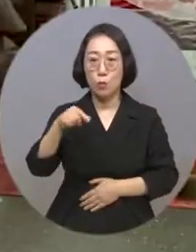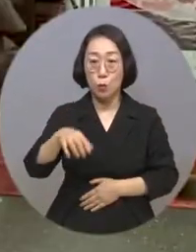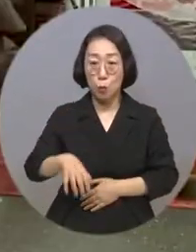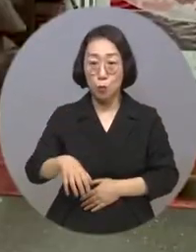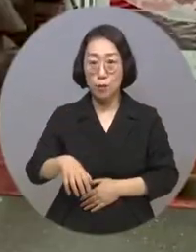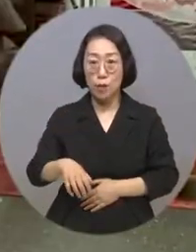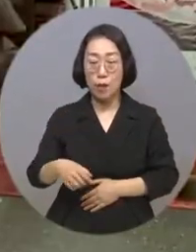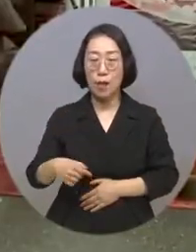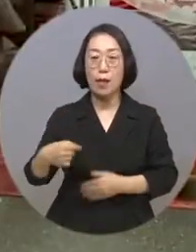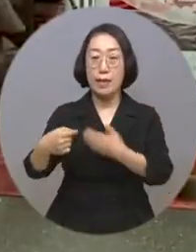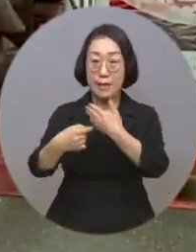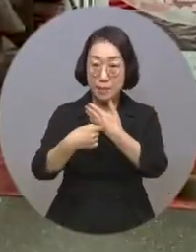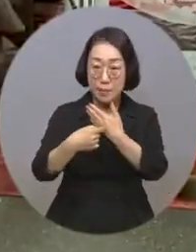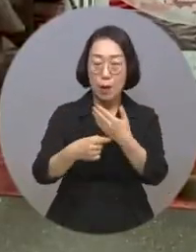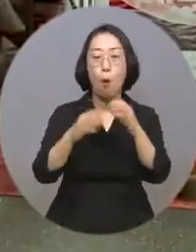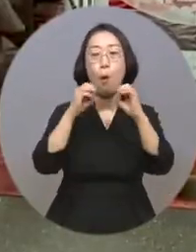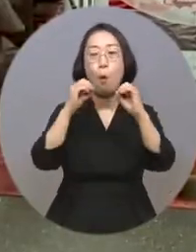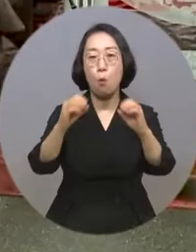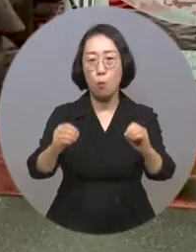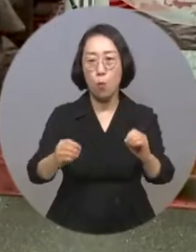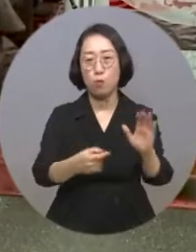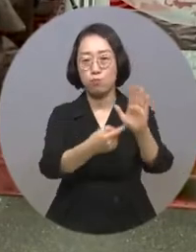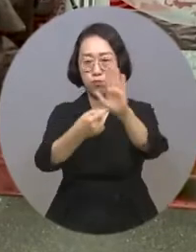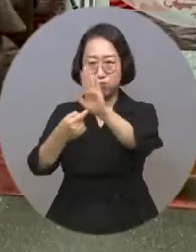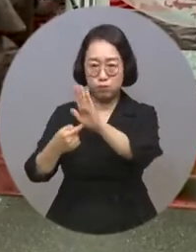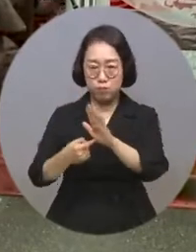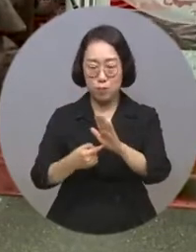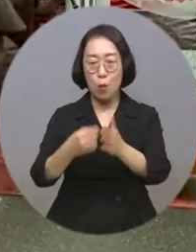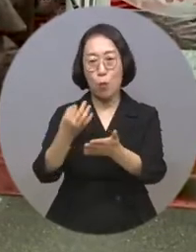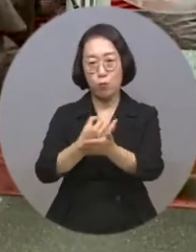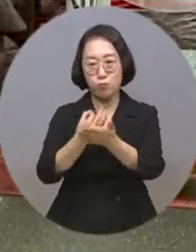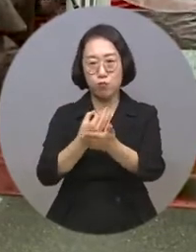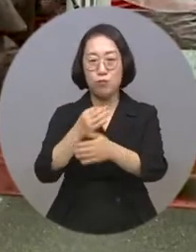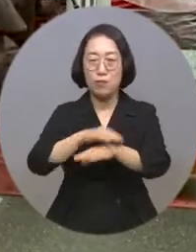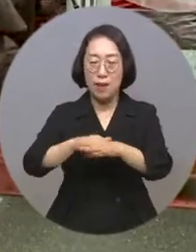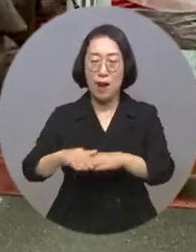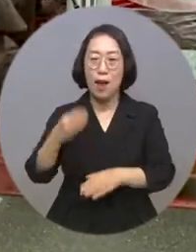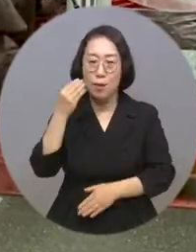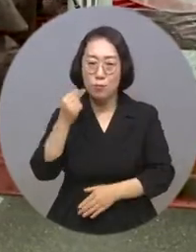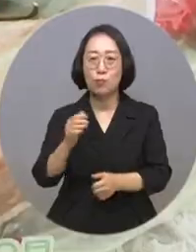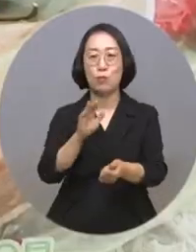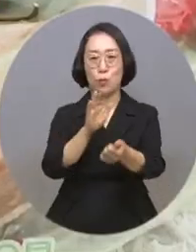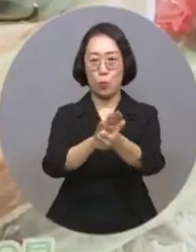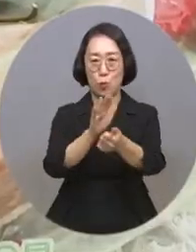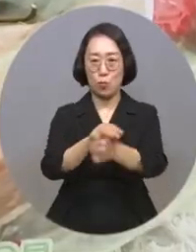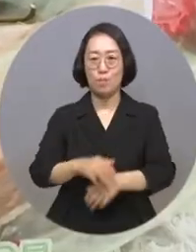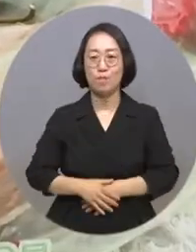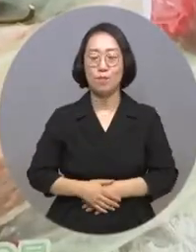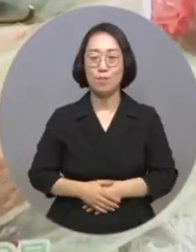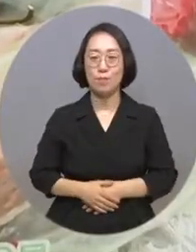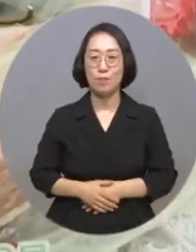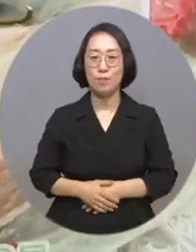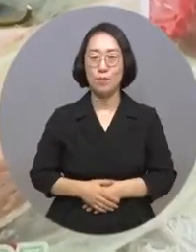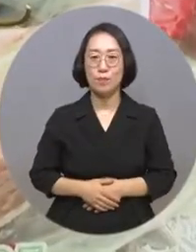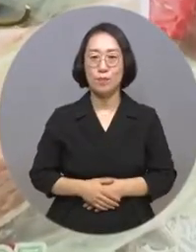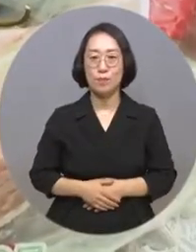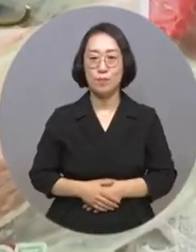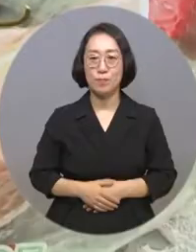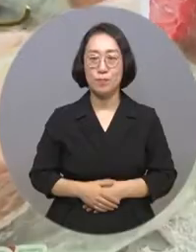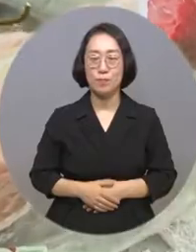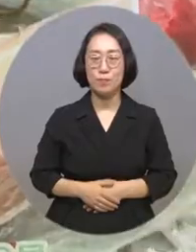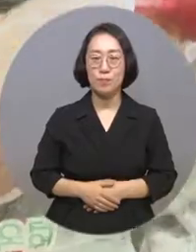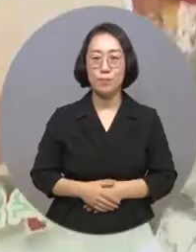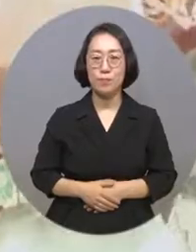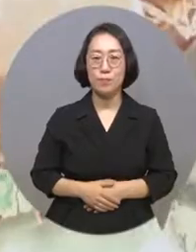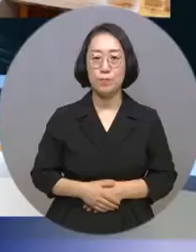진안군의 이미지 홍보와 지역 농가의 소득 증대를 돕는 기회가 되고 있습니다. 복지TV 전북방송